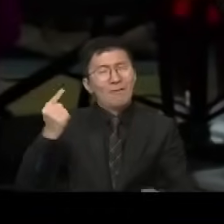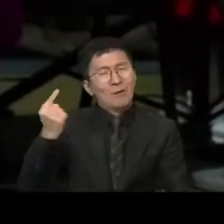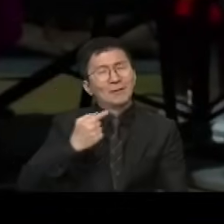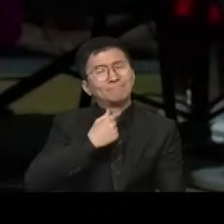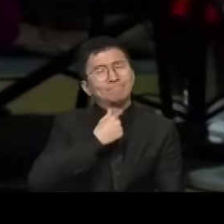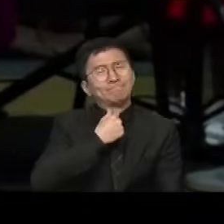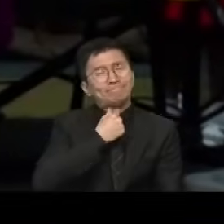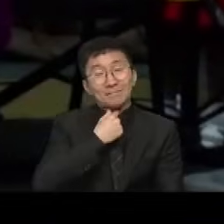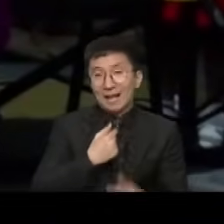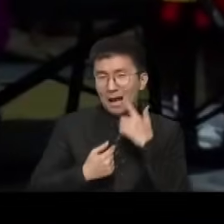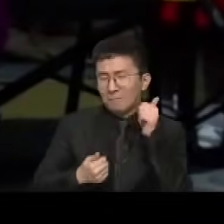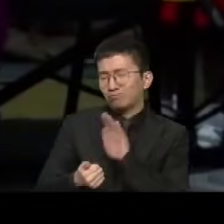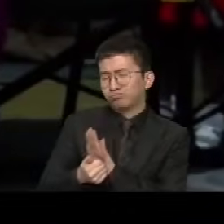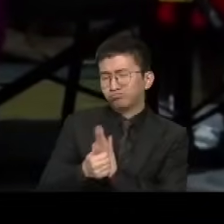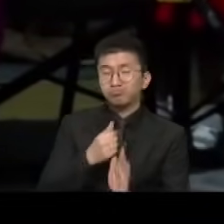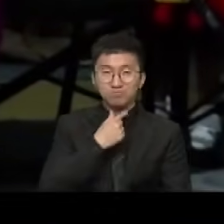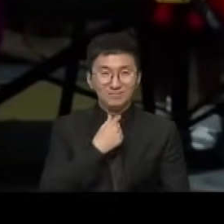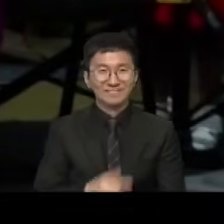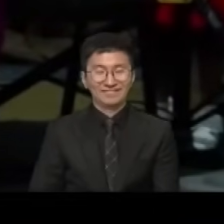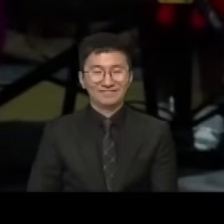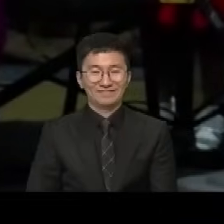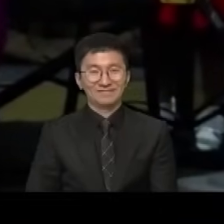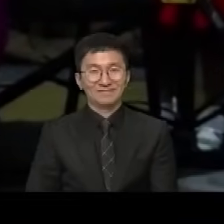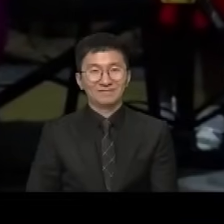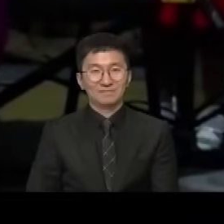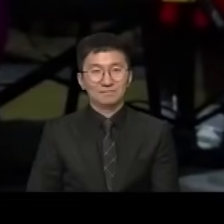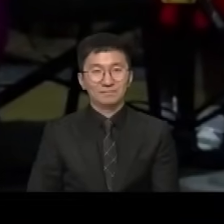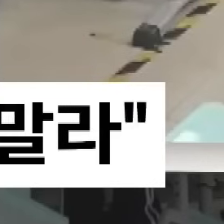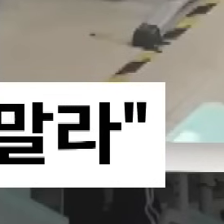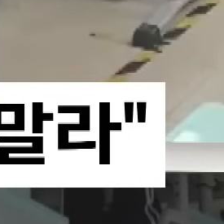있습니다. SBS 이종훈입니다.